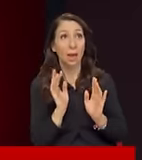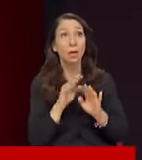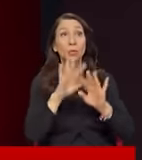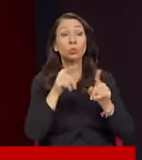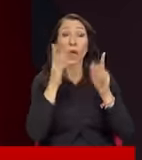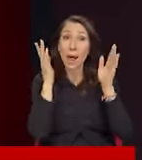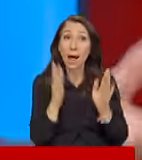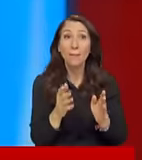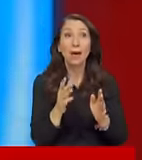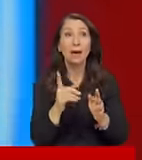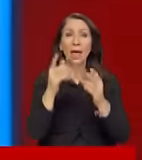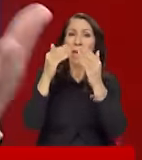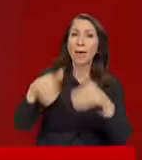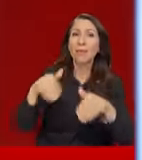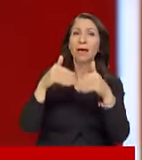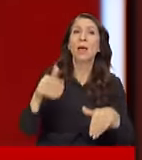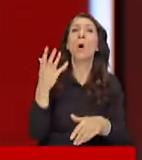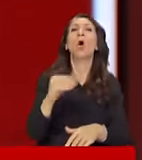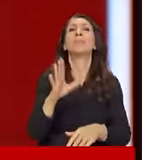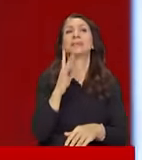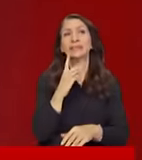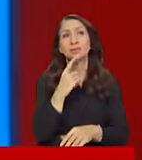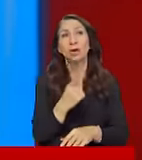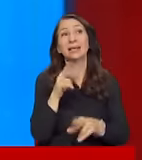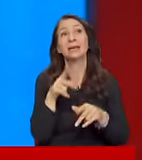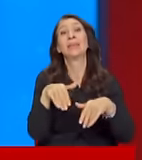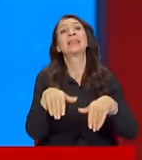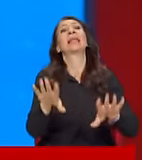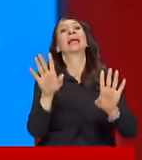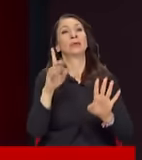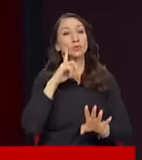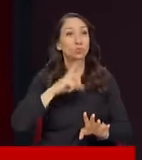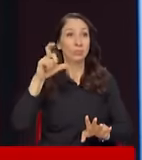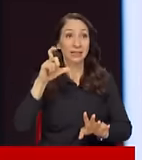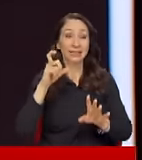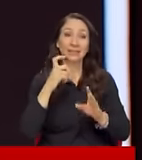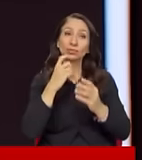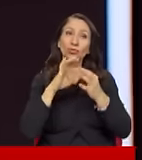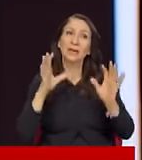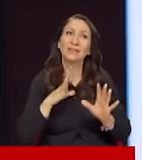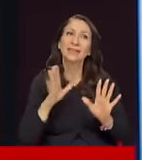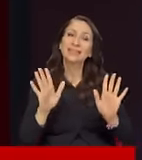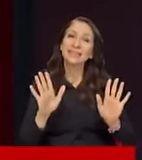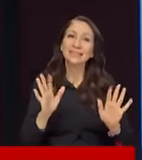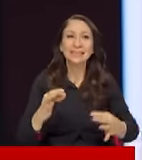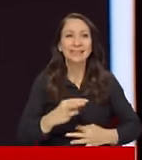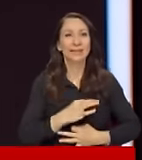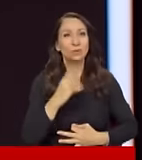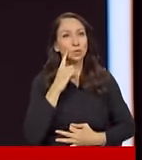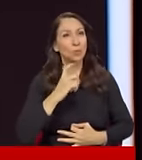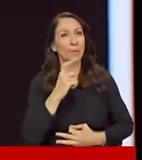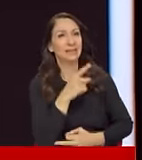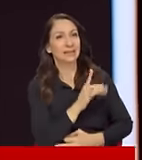bunlara rağmen... Ama hiç engelleme olmadığı söylendiği gibi değil diye Cumhurbaşkanı Erdoğan'ın sözleri değişti. Vallahi Sayın